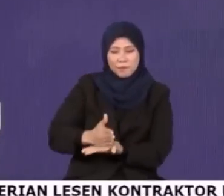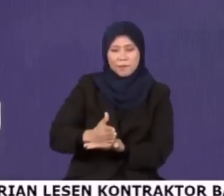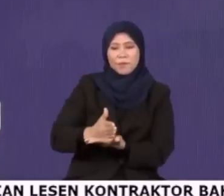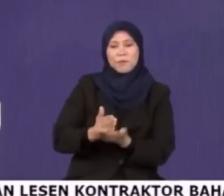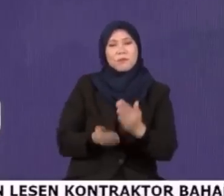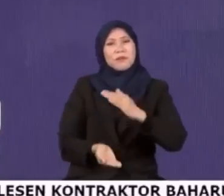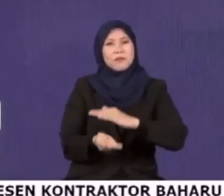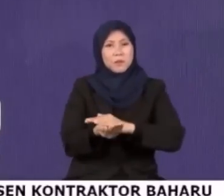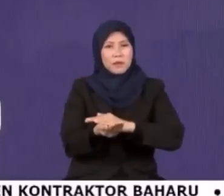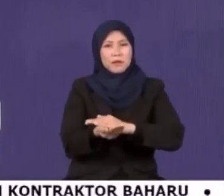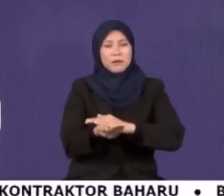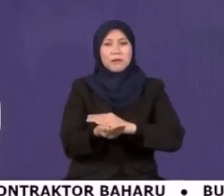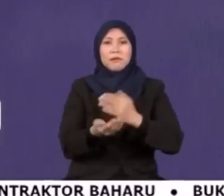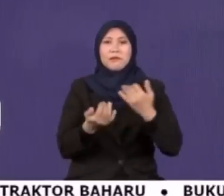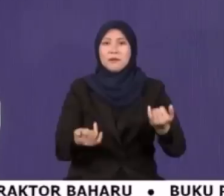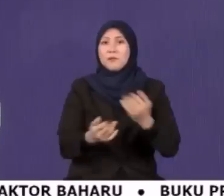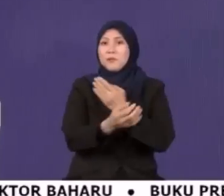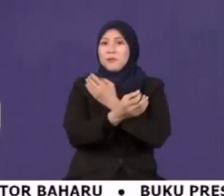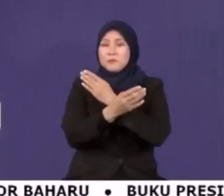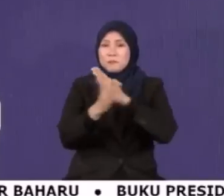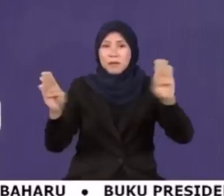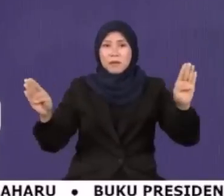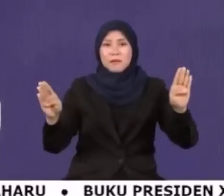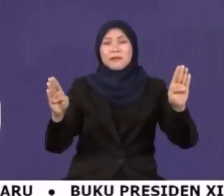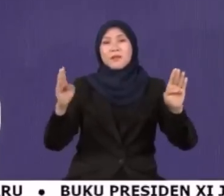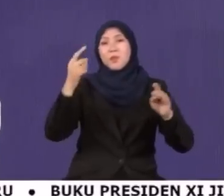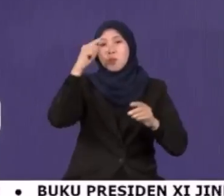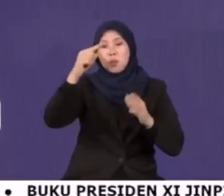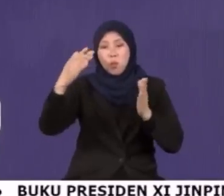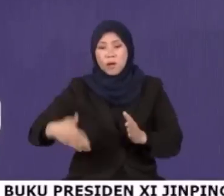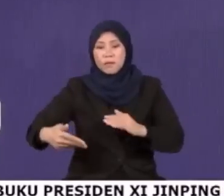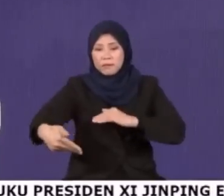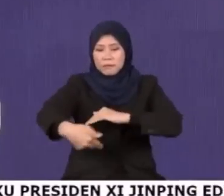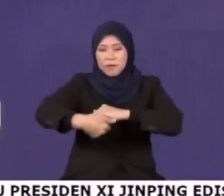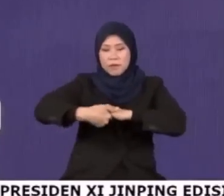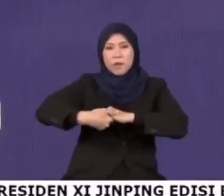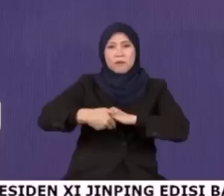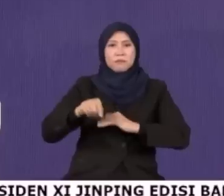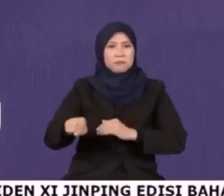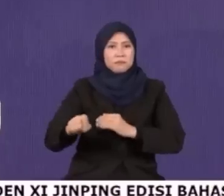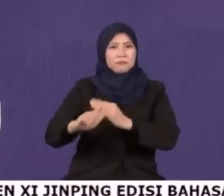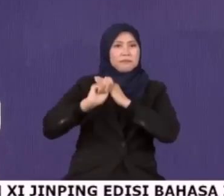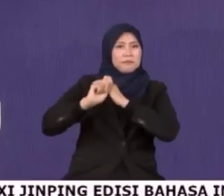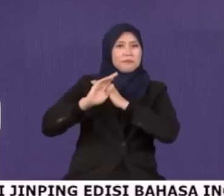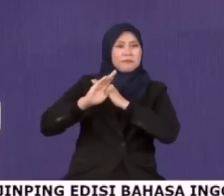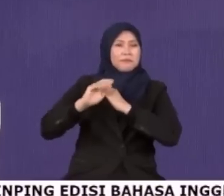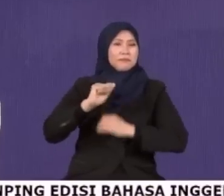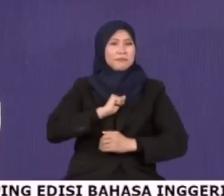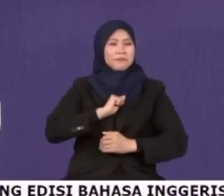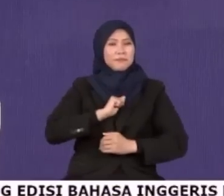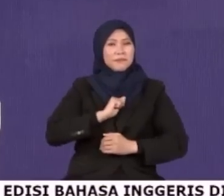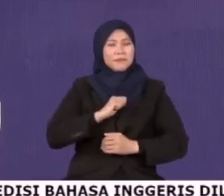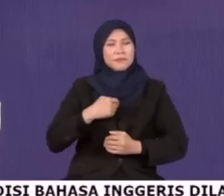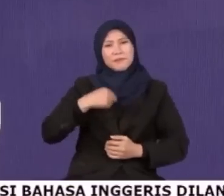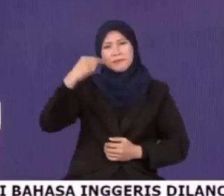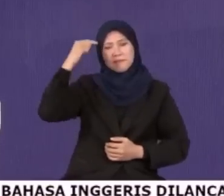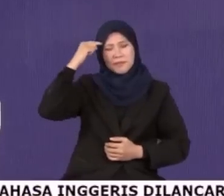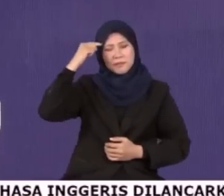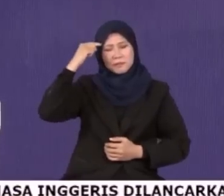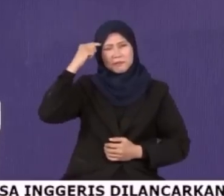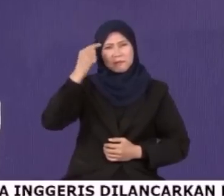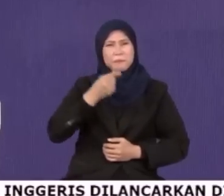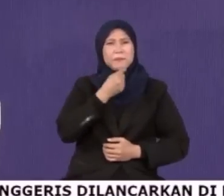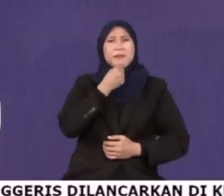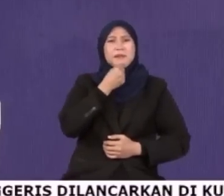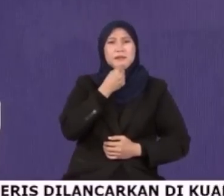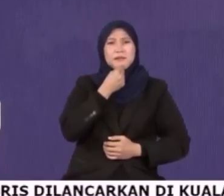raswah dan ruang yang cukup bebas kepada pertahankan diri mereka saya anggap pandangan ini